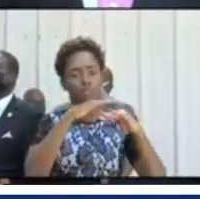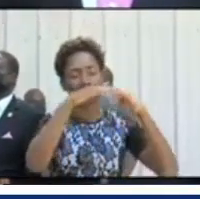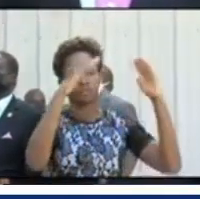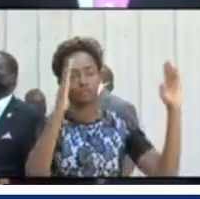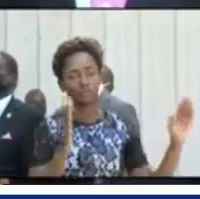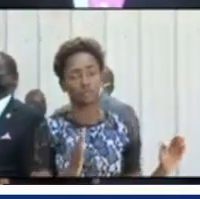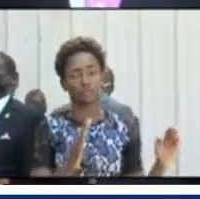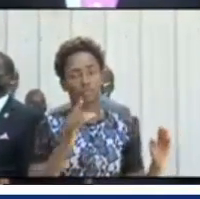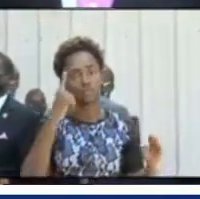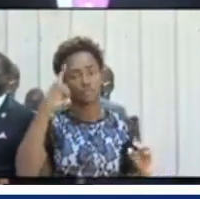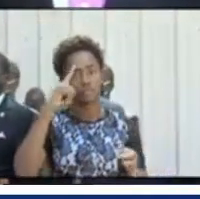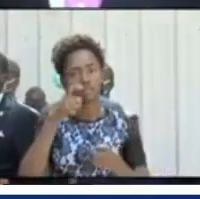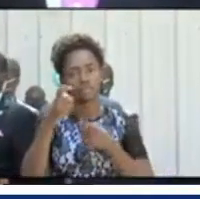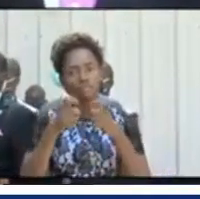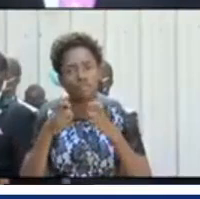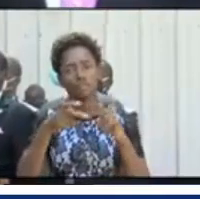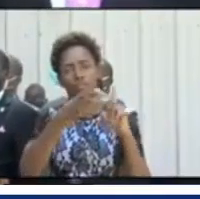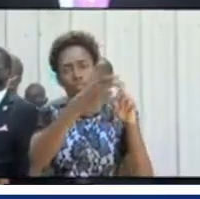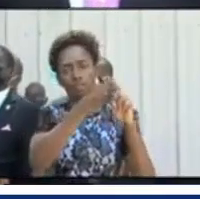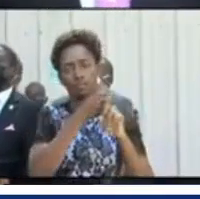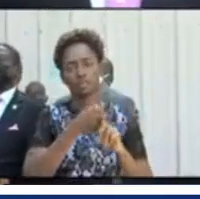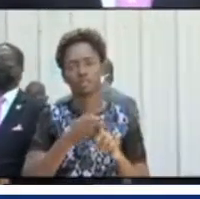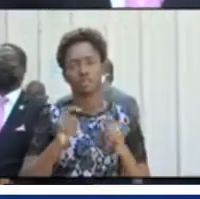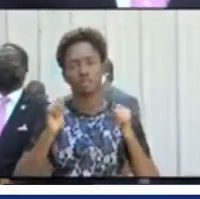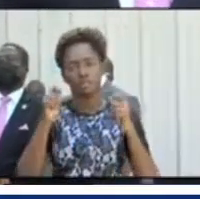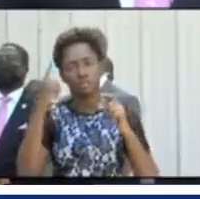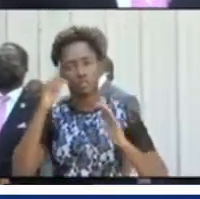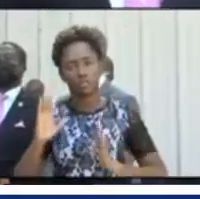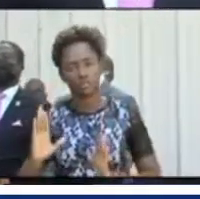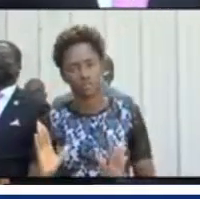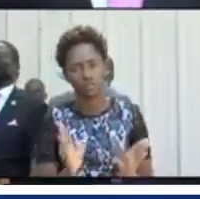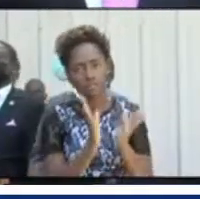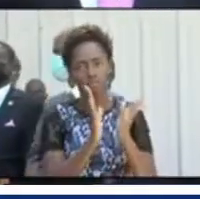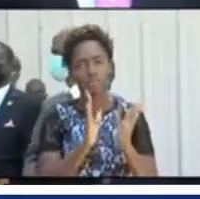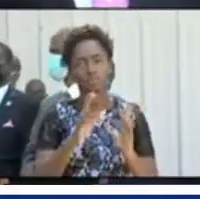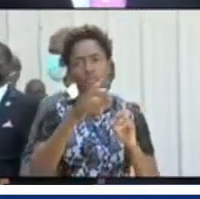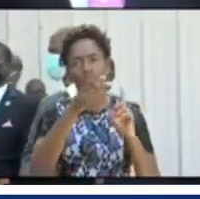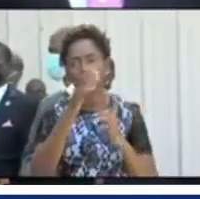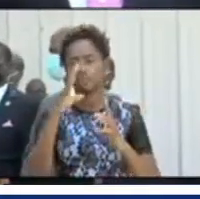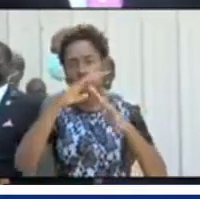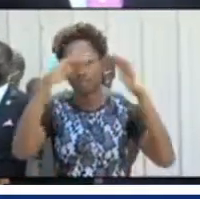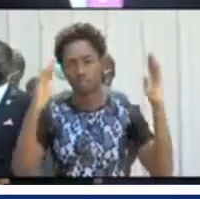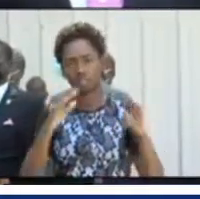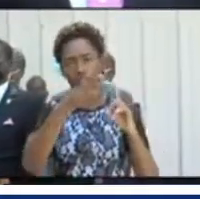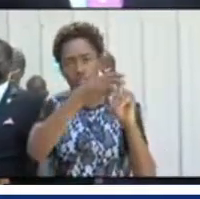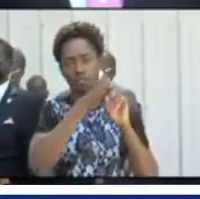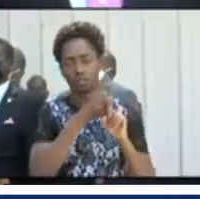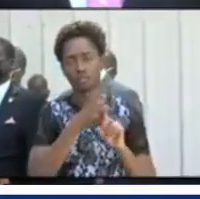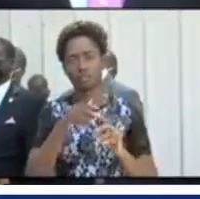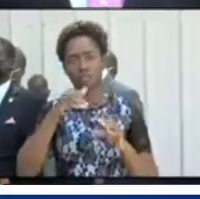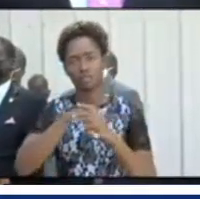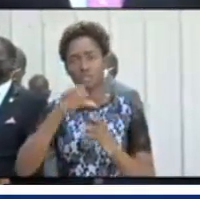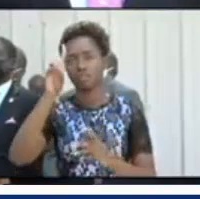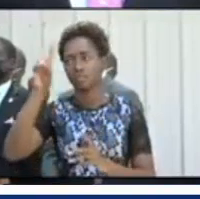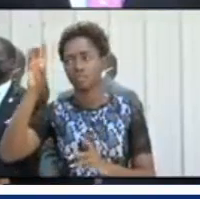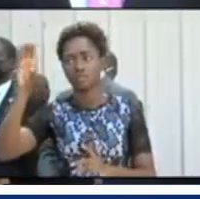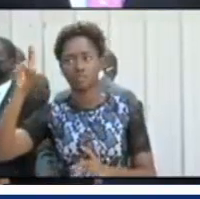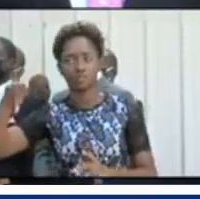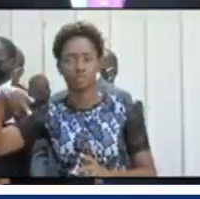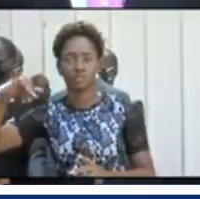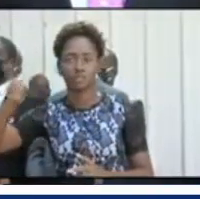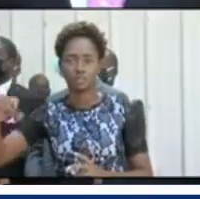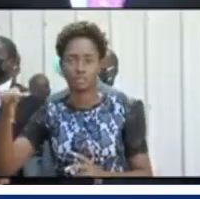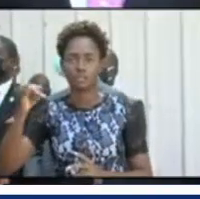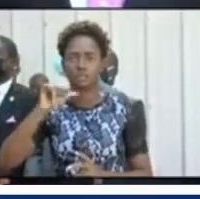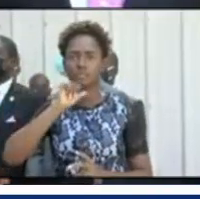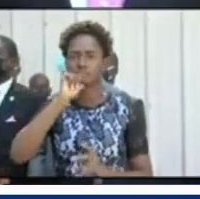kidnapping rapidement pour renforcer cellule anti kidnapping dans des CPJ mais c'est pas monde qui sont dehors qui bin dans cellule